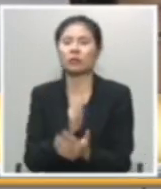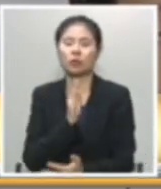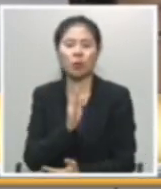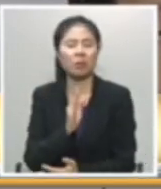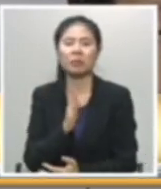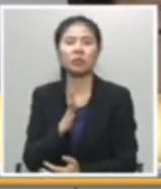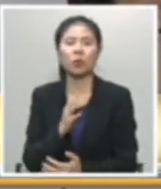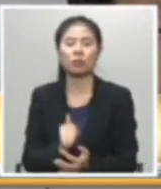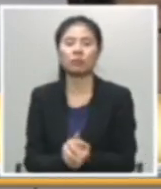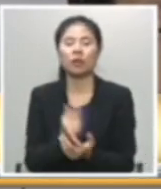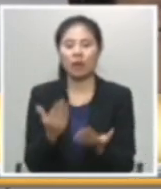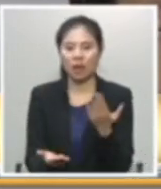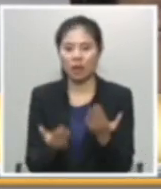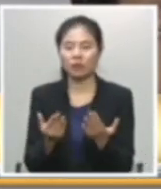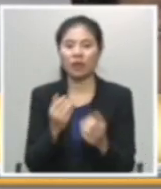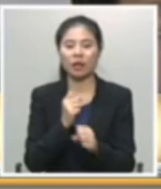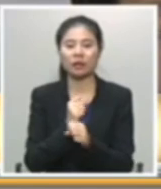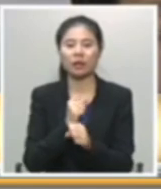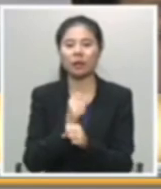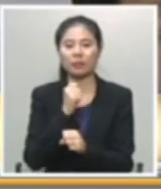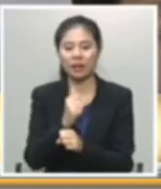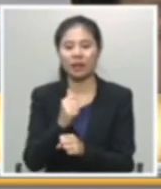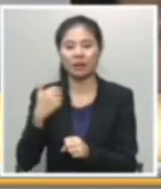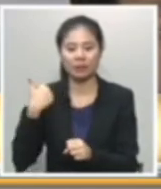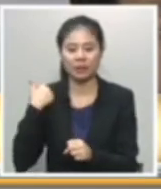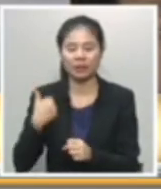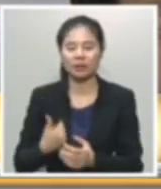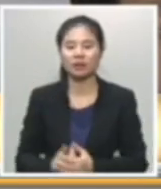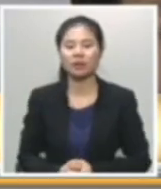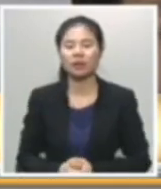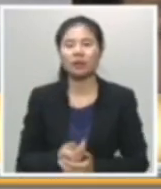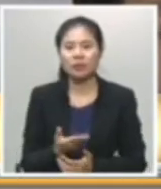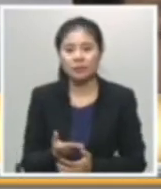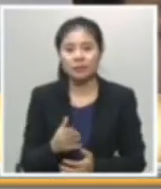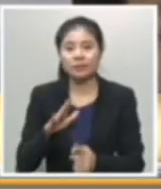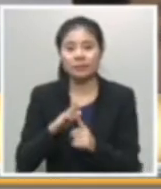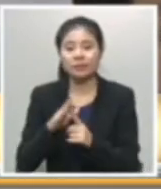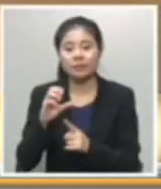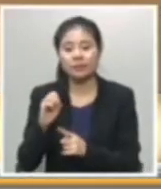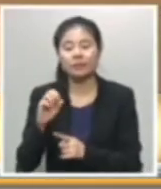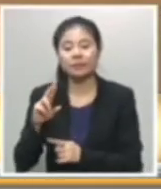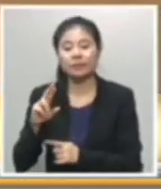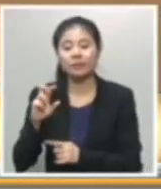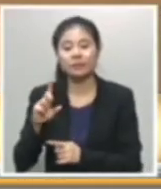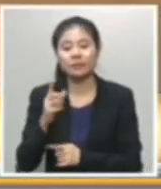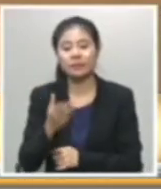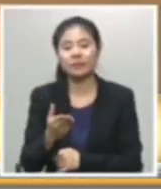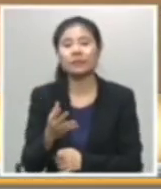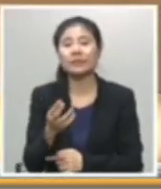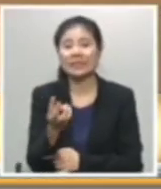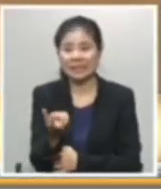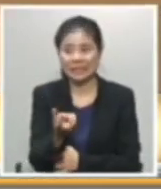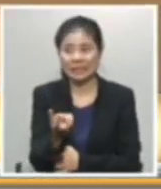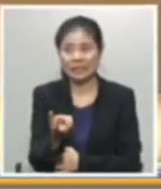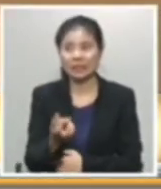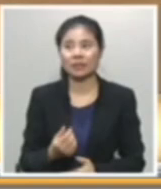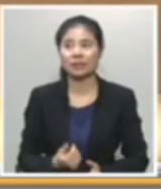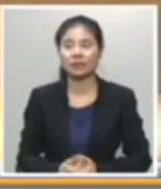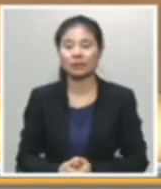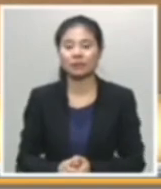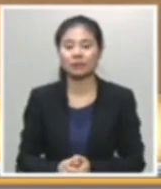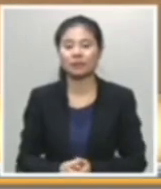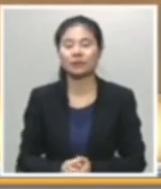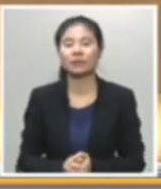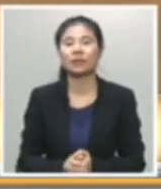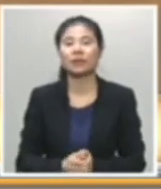นะรัฐธรรมนูญกำหนดไว้อย่างเงี้ย ท่านเสรีนิดหนึ่งนะครับมีท่านสมาชิกประท้ว